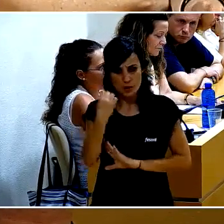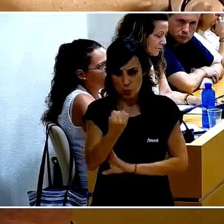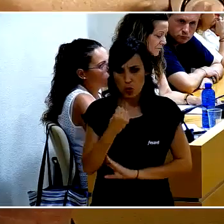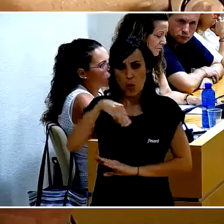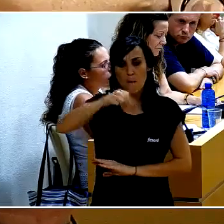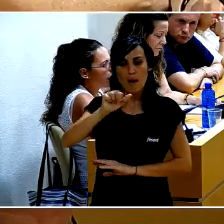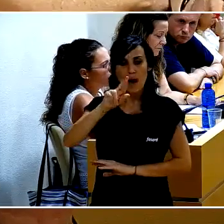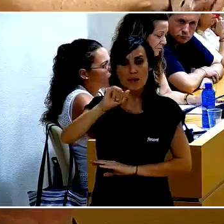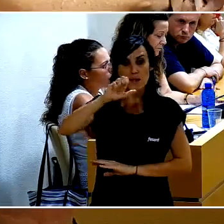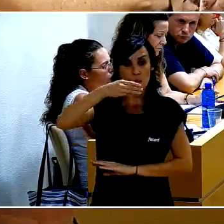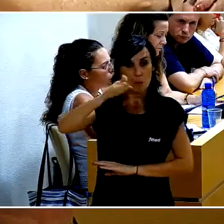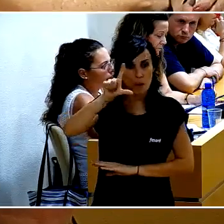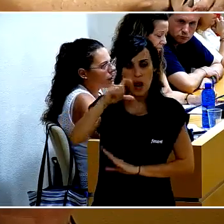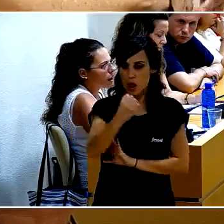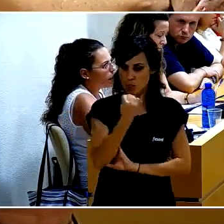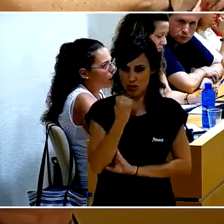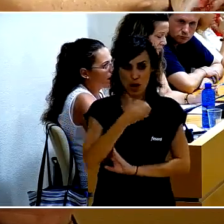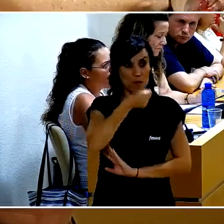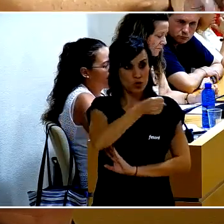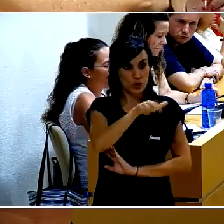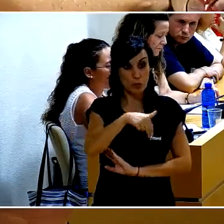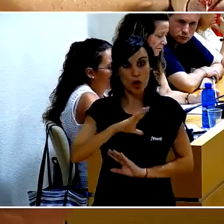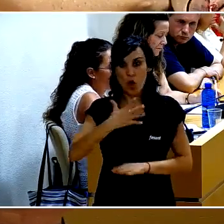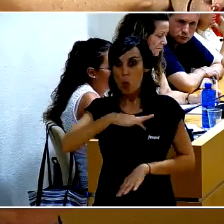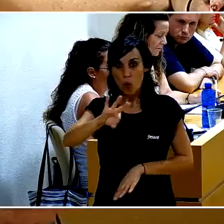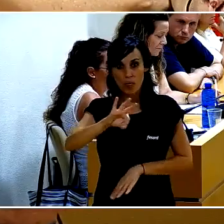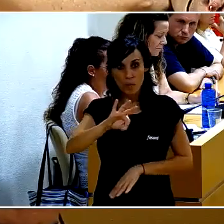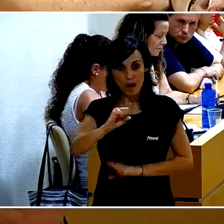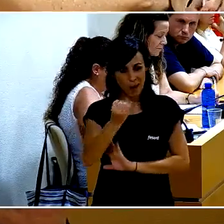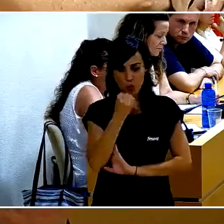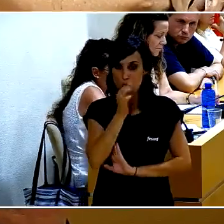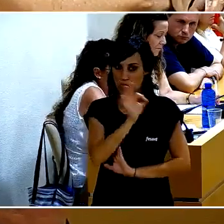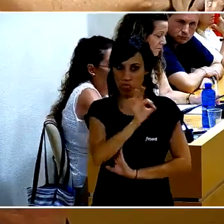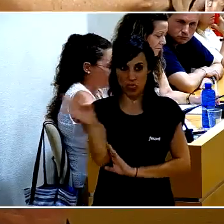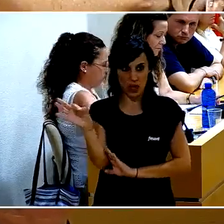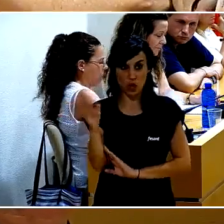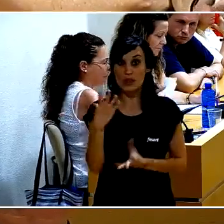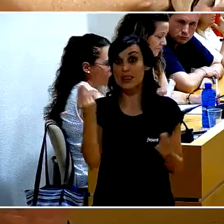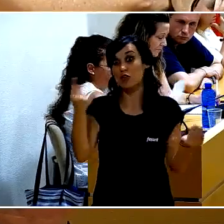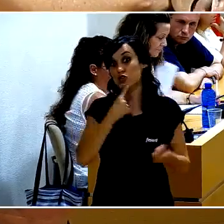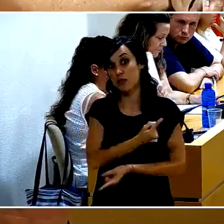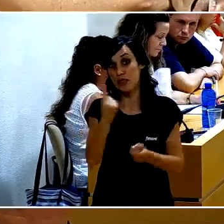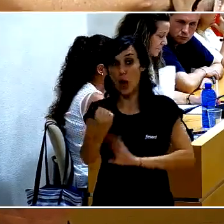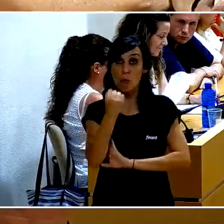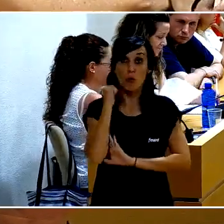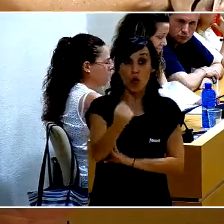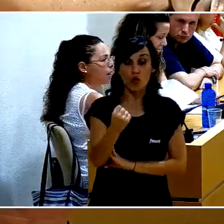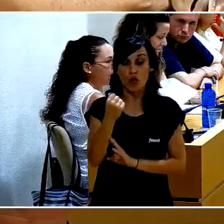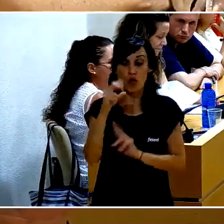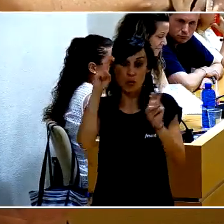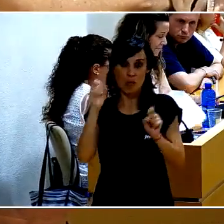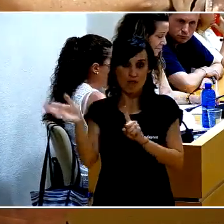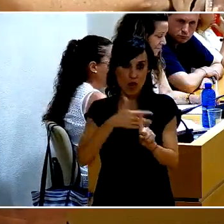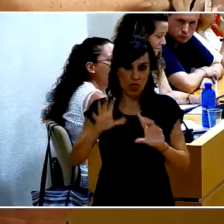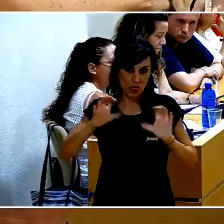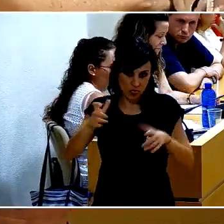Maribel, el PSOE, però de part de Podeu encara no he vist tant que se diu, i anem a apoyar la violència de gènere, tant que se